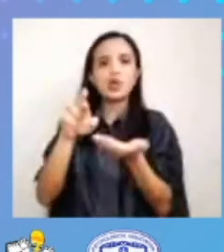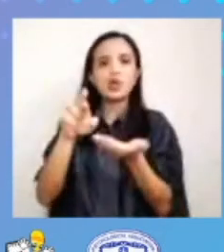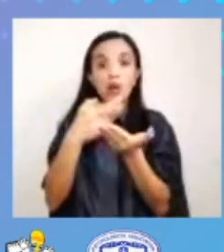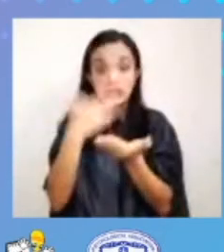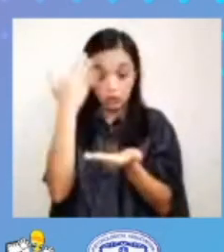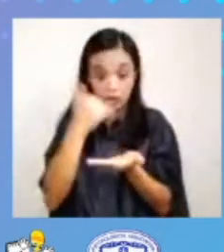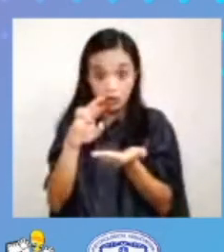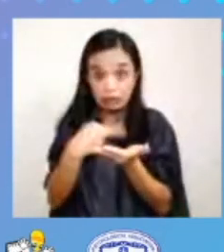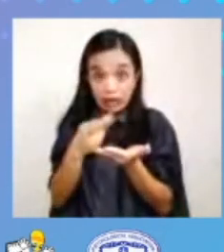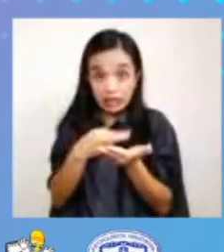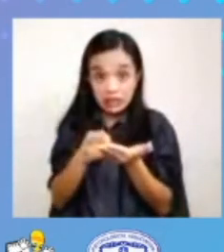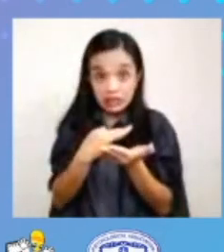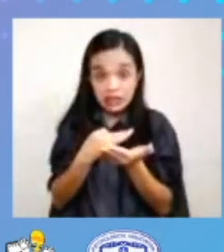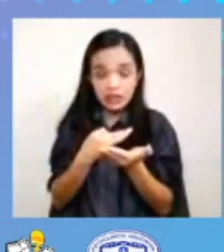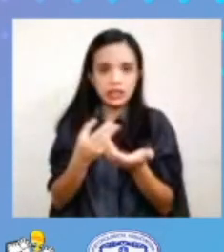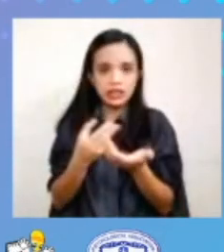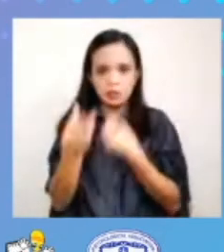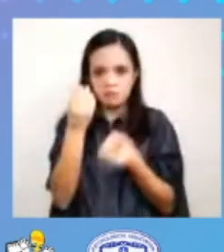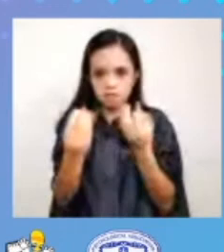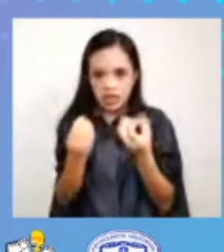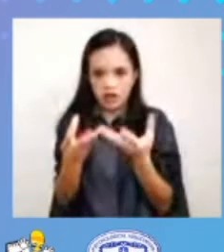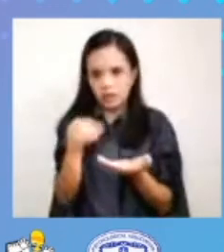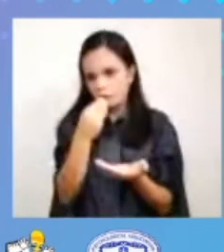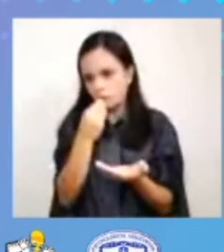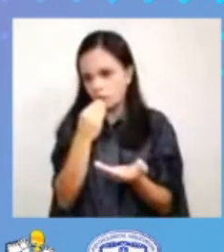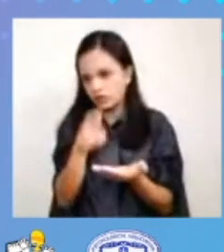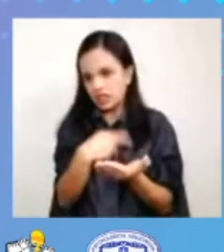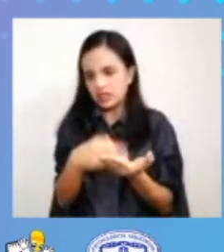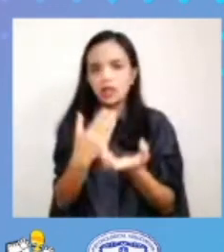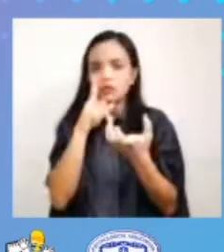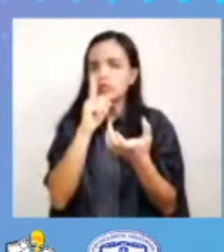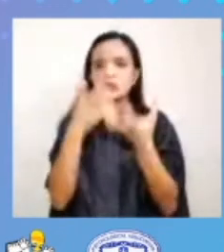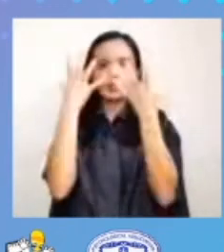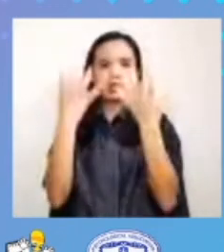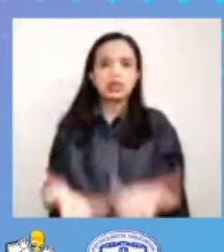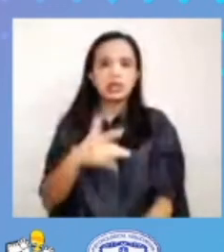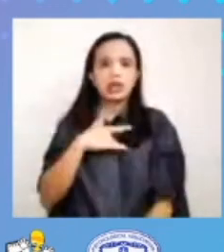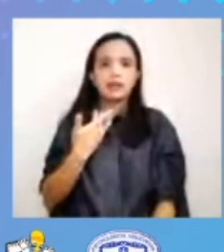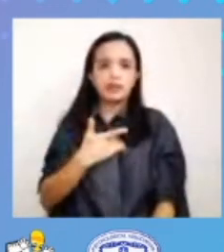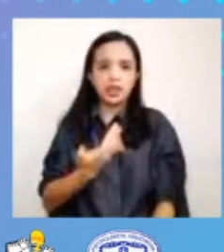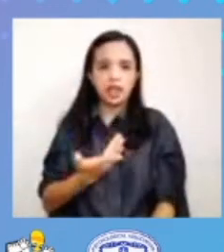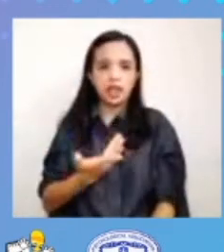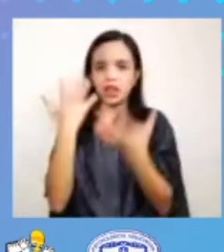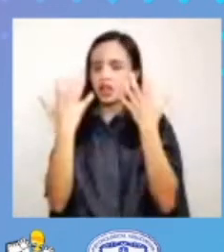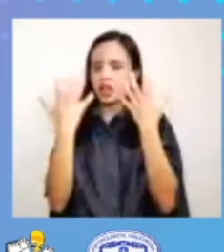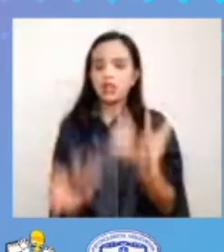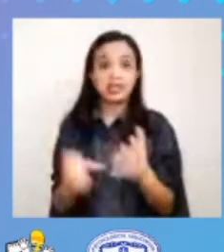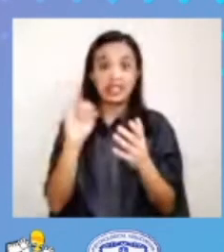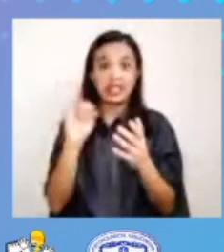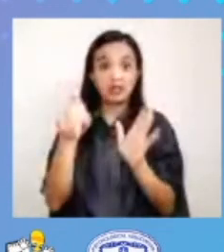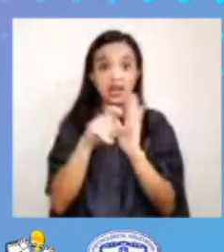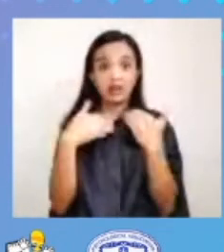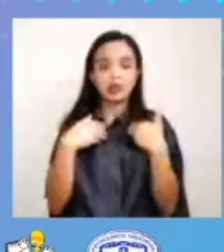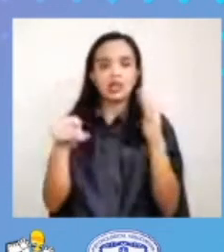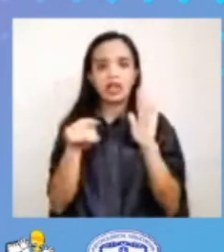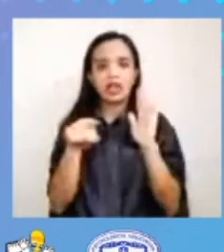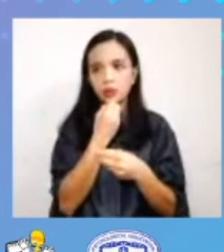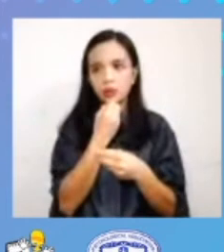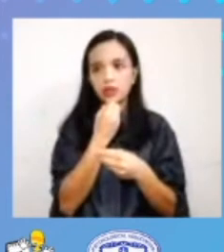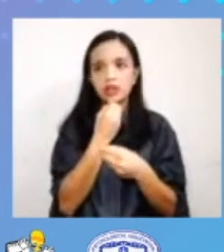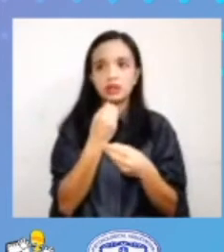Kasi there are also options if you want to bake cake, or if you want to, like, for example, cook cordon bleu, then put malunggay inside. Di ba?